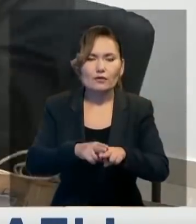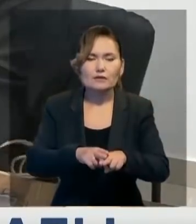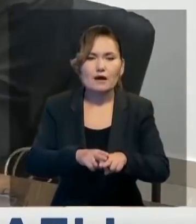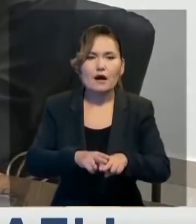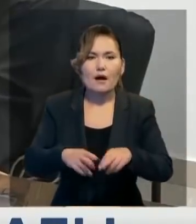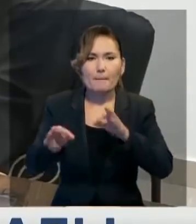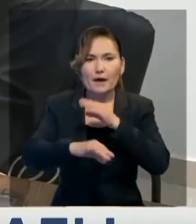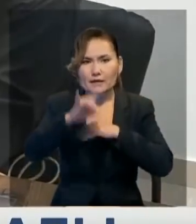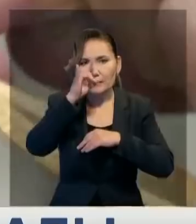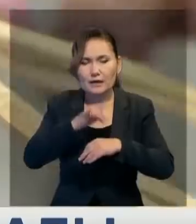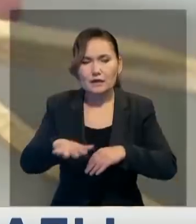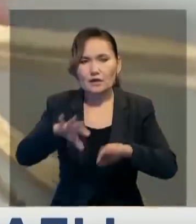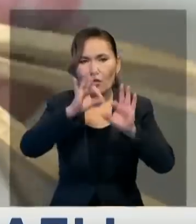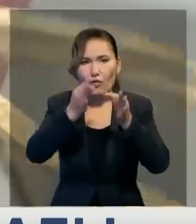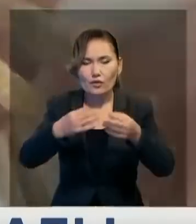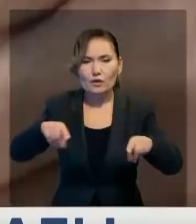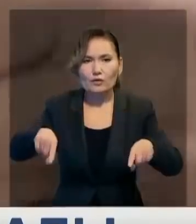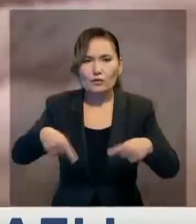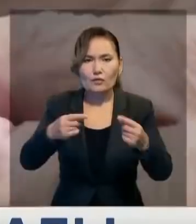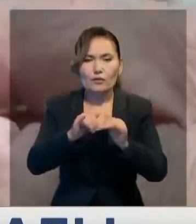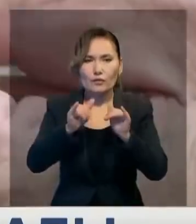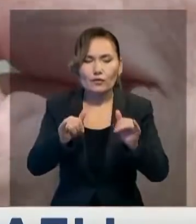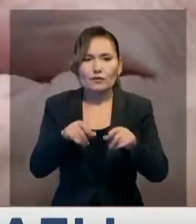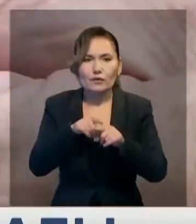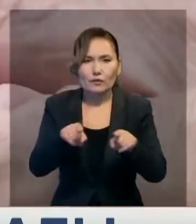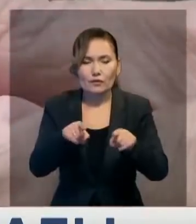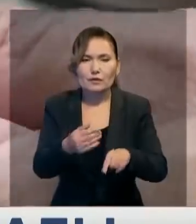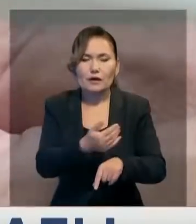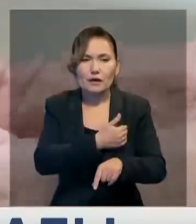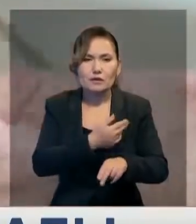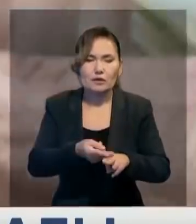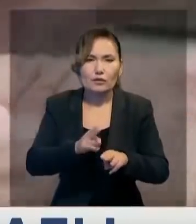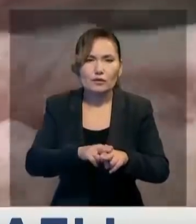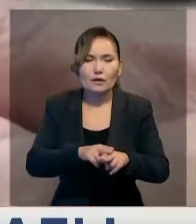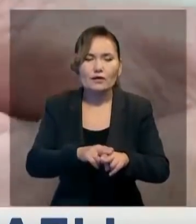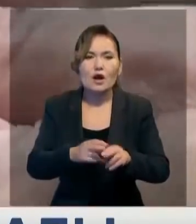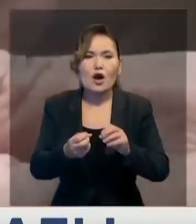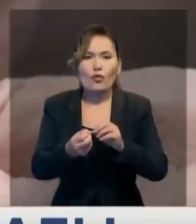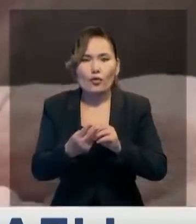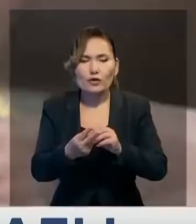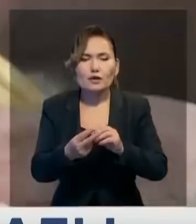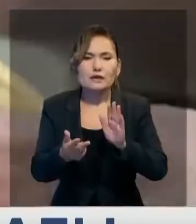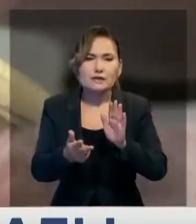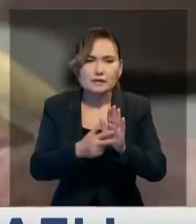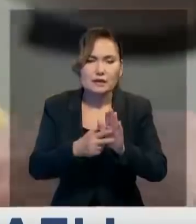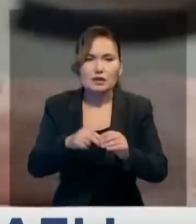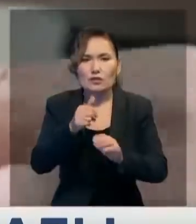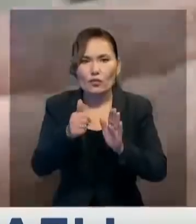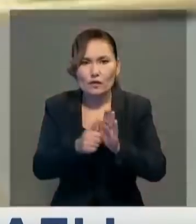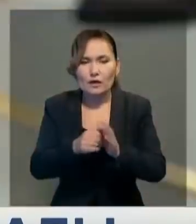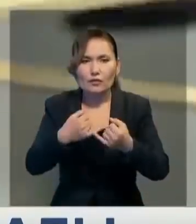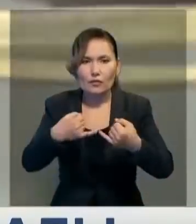бір өрме түрі 8 өрім, 12 өрім деген өрімдер бар, 16 өрім, 16-тан 32